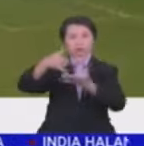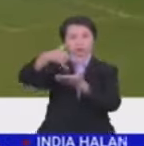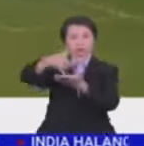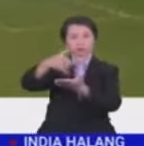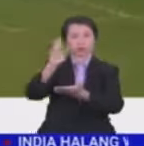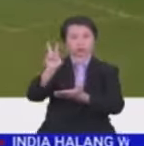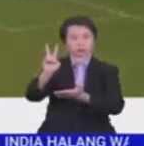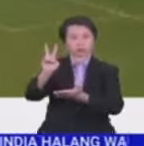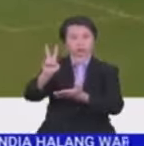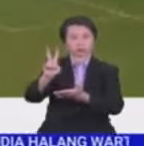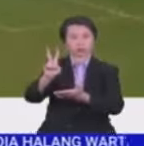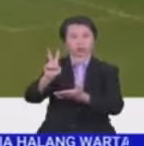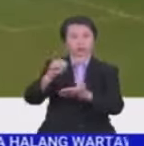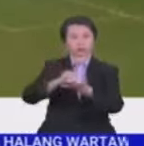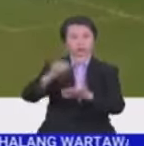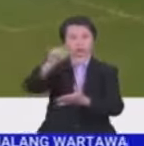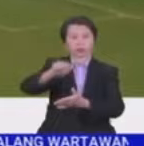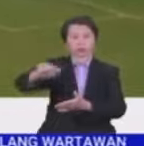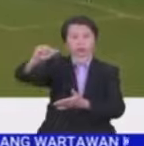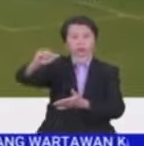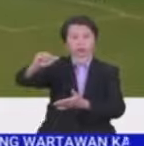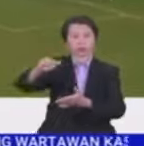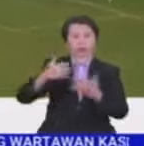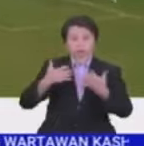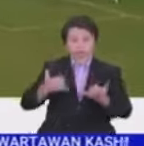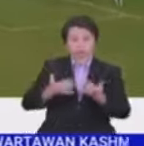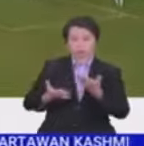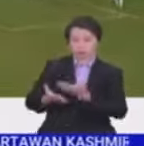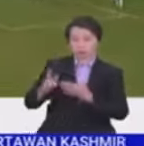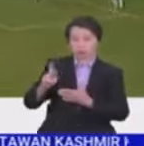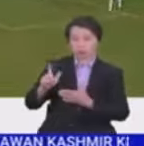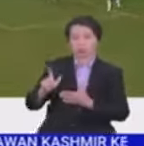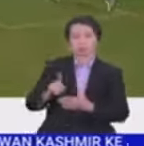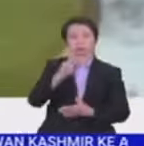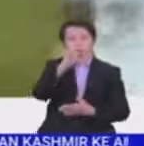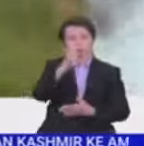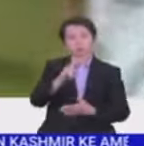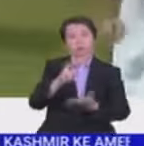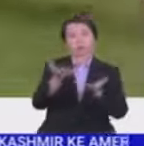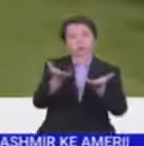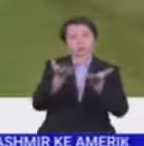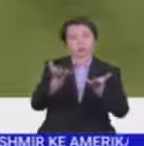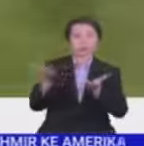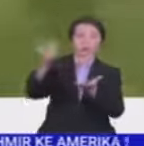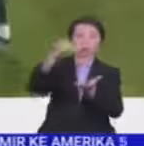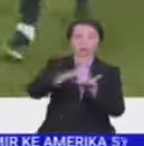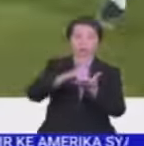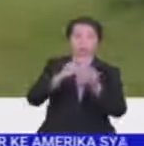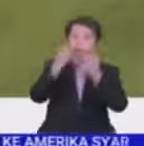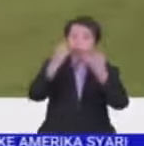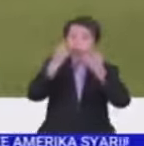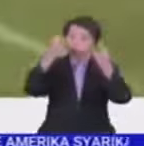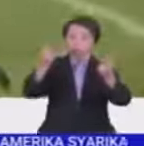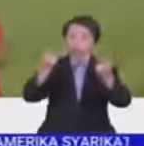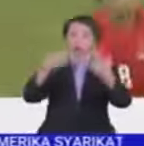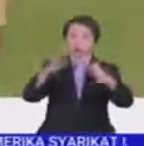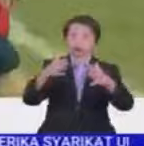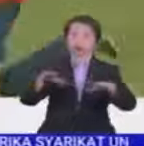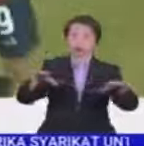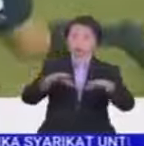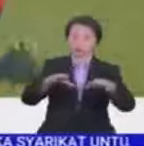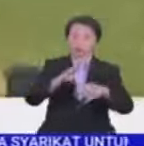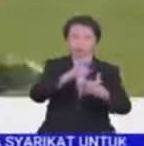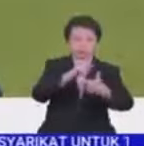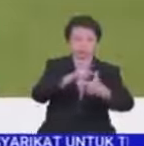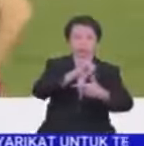kedua berprestij di Asia. Kali ini, mereka sudah pasti mahu mengulangi pencapaian yang pernah dilakukan